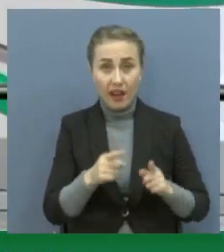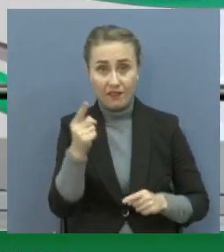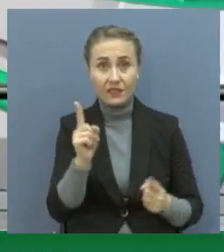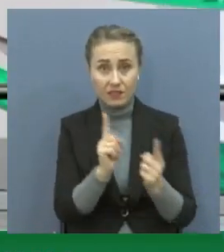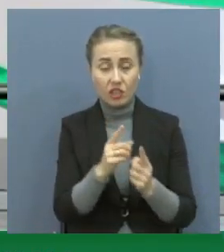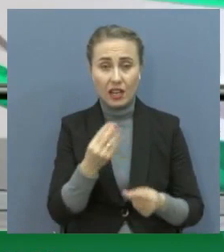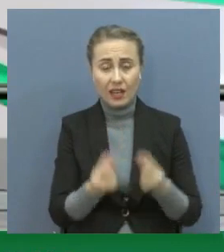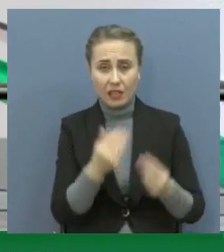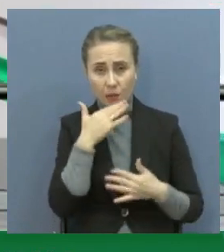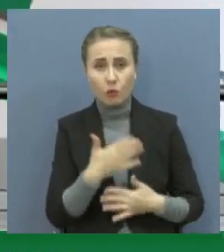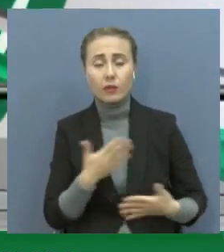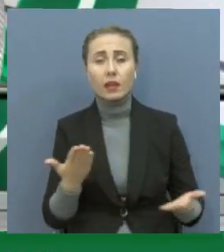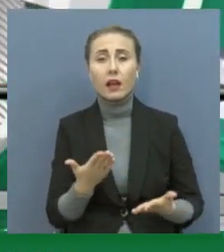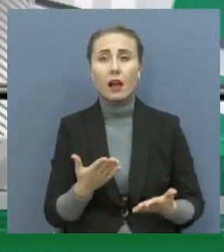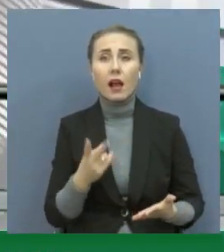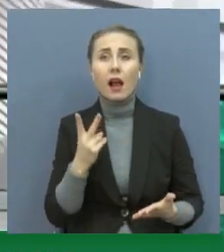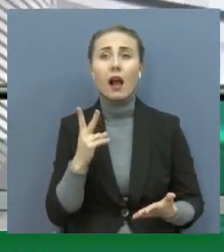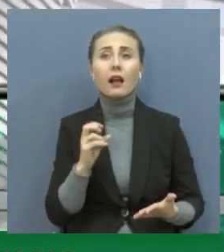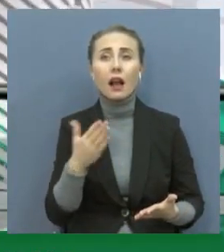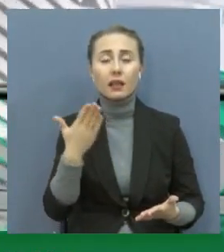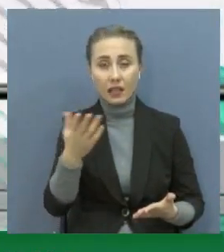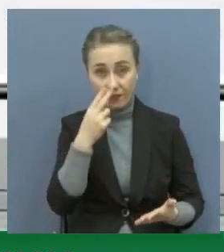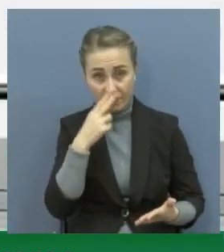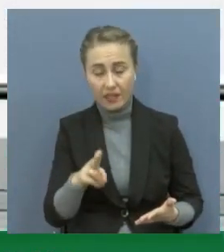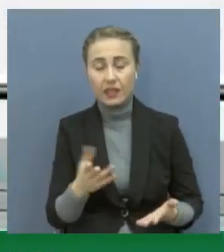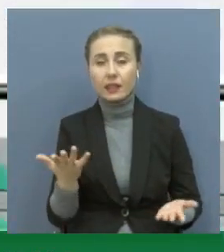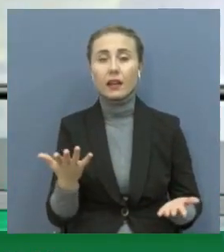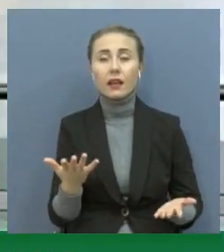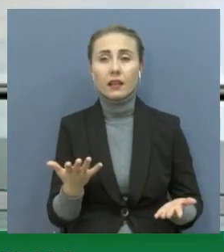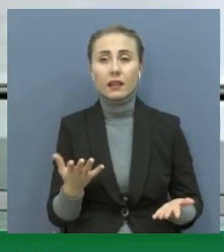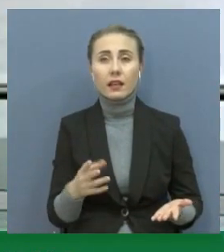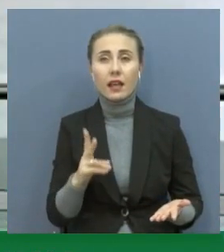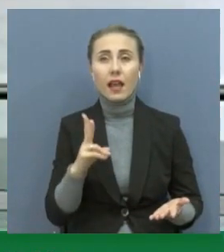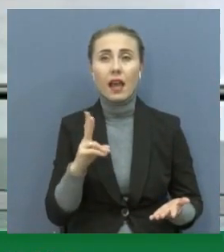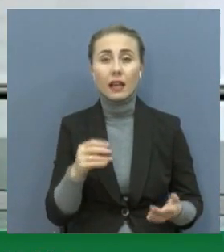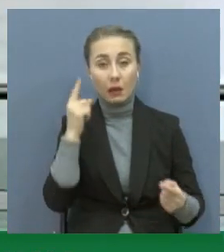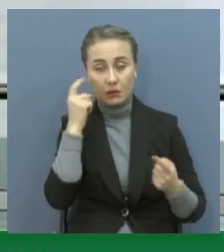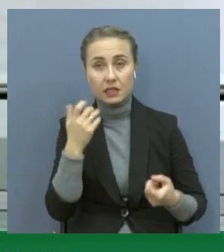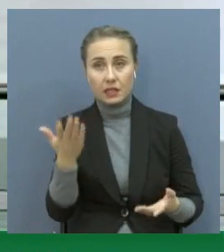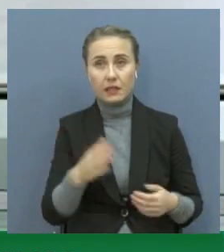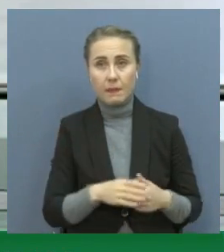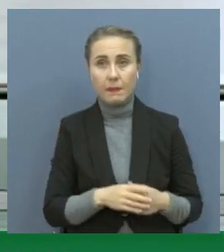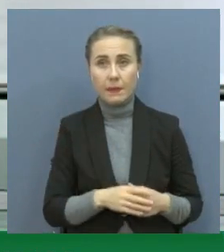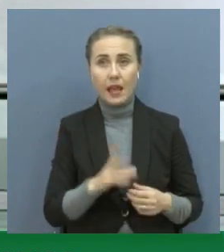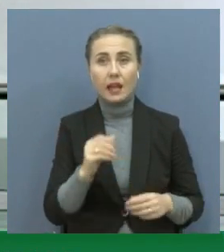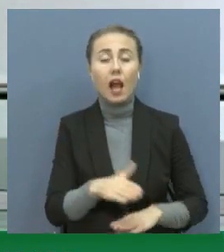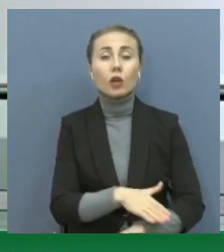игроманией? Да. Последствия, да, какие? Как это вообще? По ним, во-первых, как видно и как пострадала психика? Вы знаете, как долго вы восстанавливали эту психику?